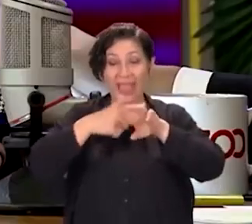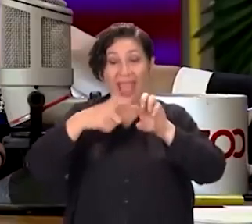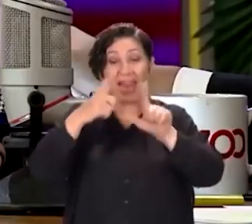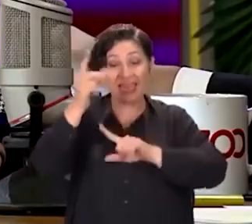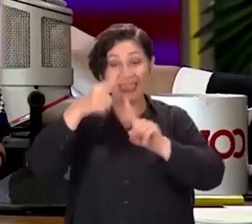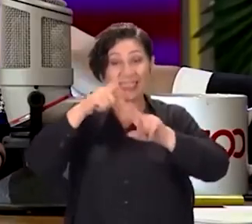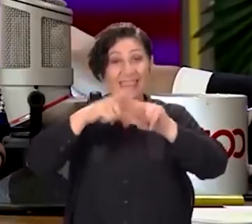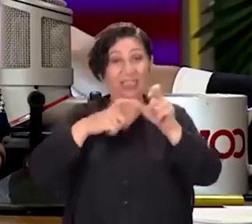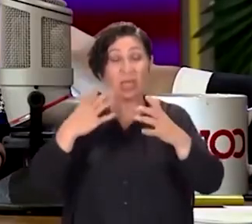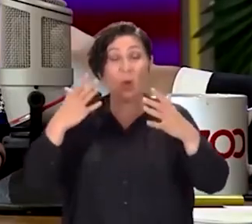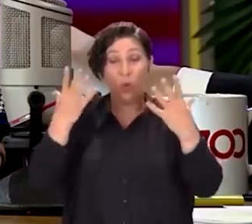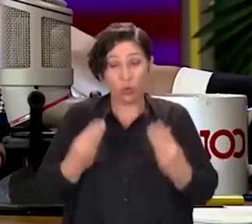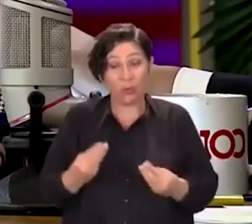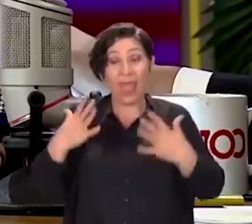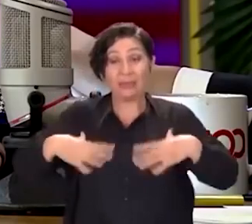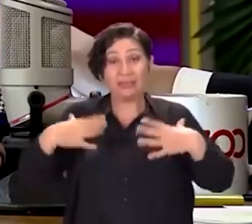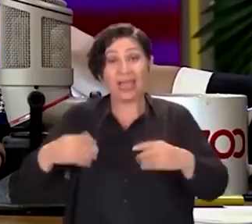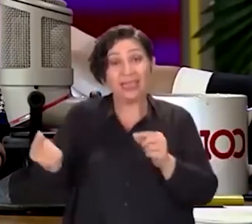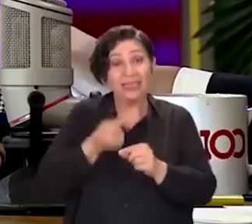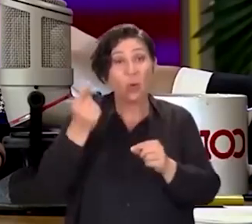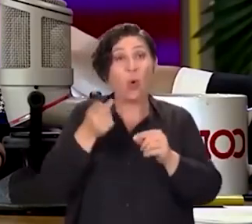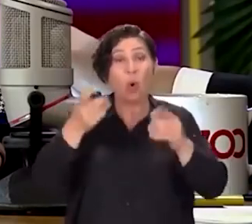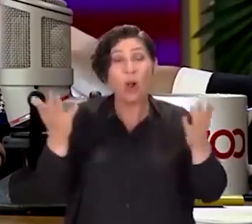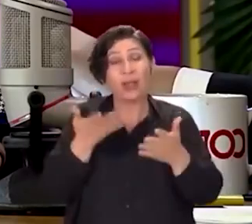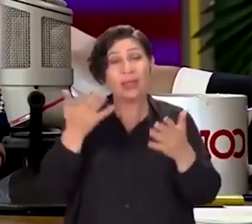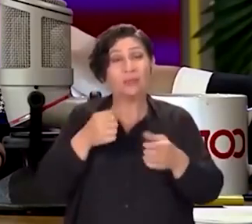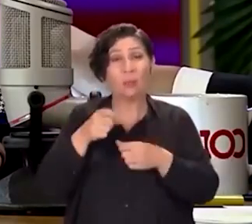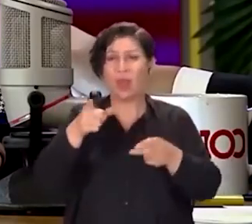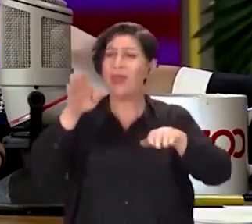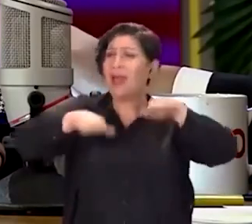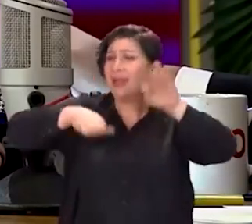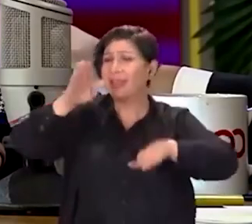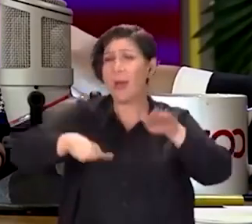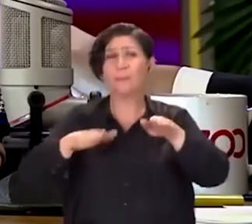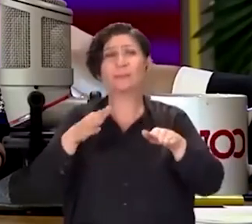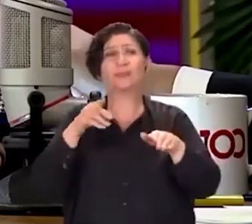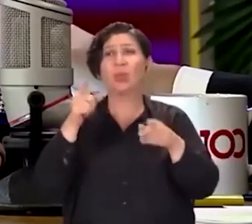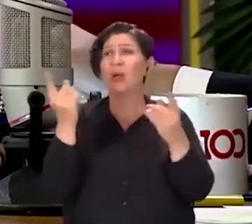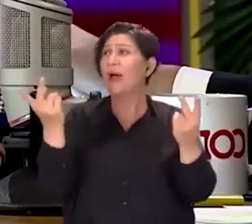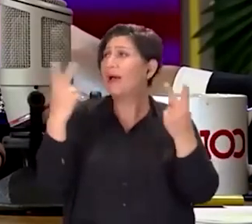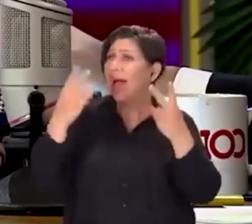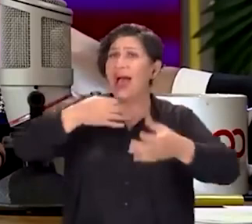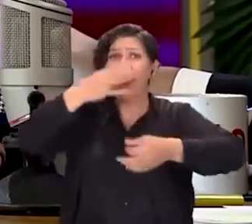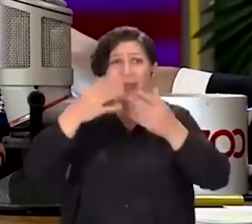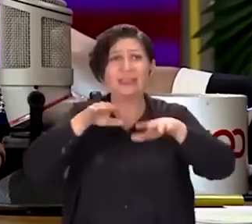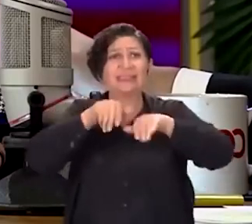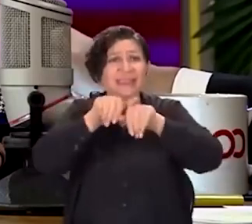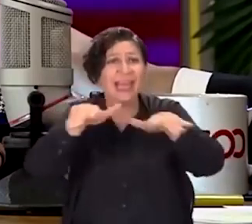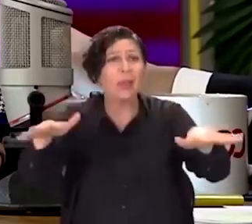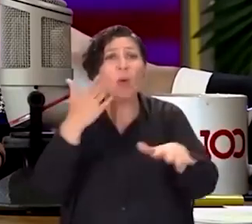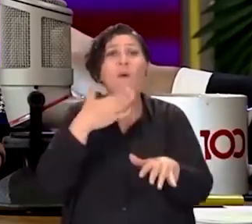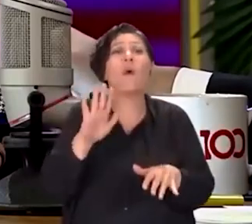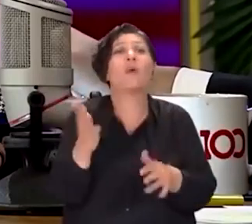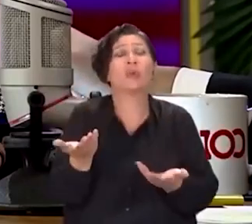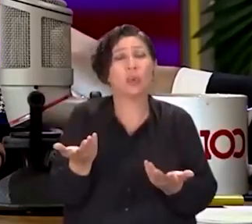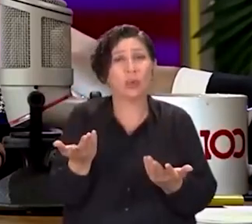oldum. Elbiseler diktim. O kadar mücadele. O zaman böyle reklamlar, şeyler yoktu yani.